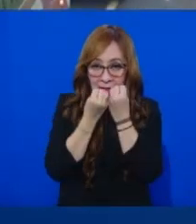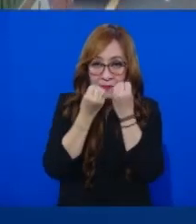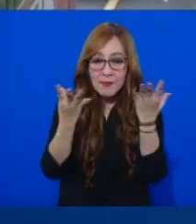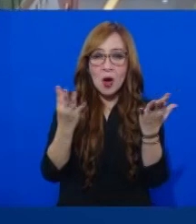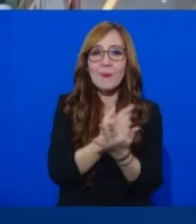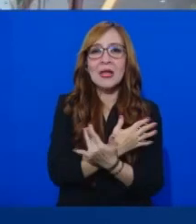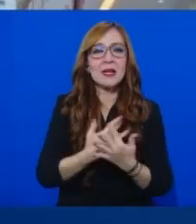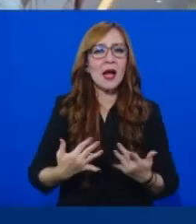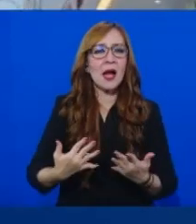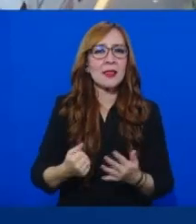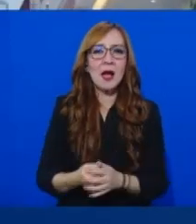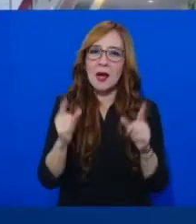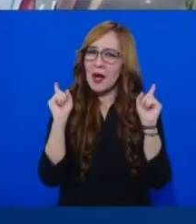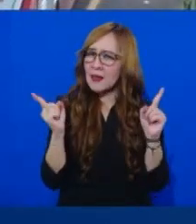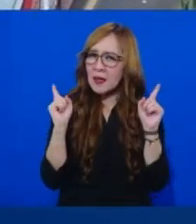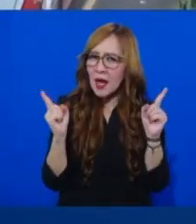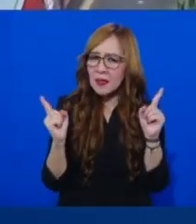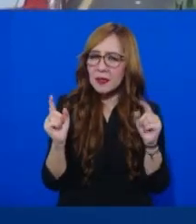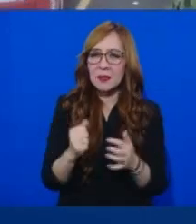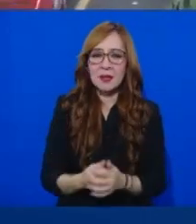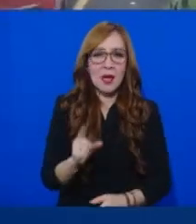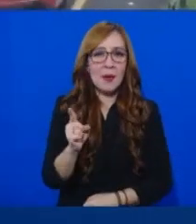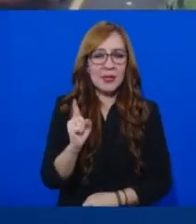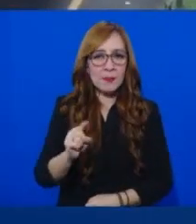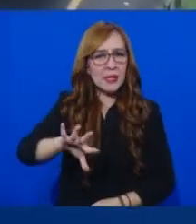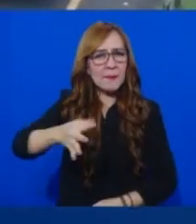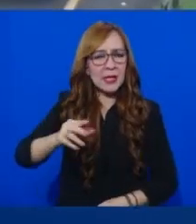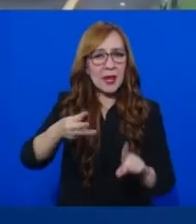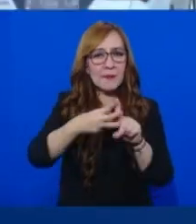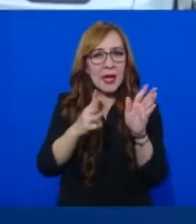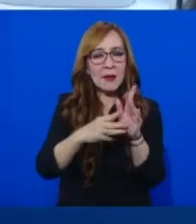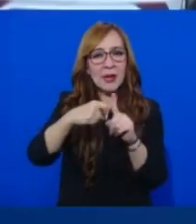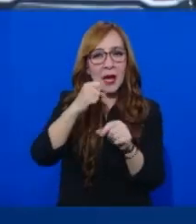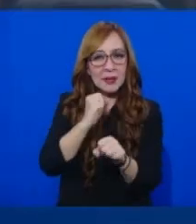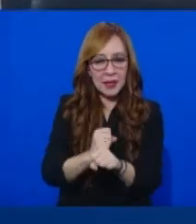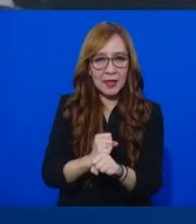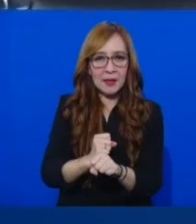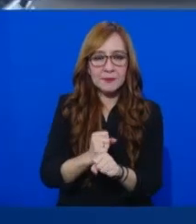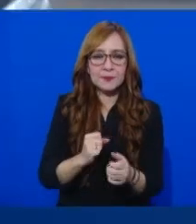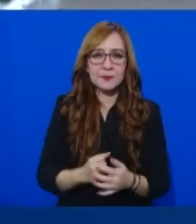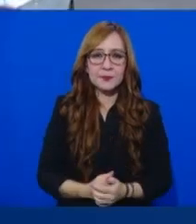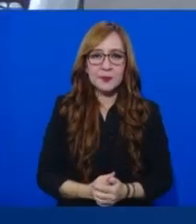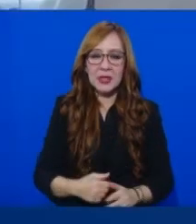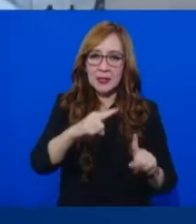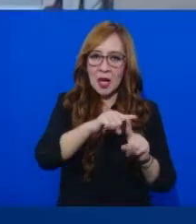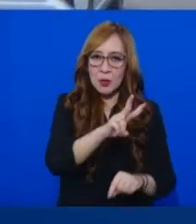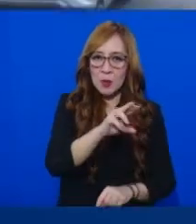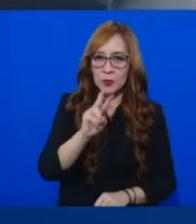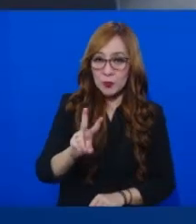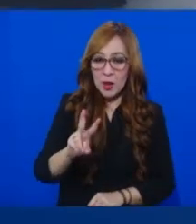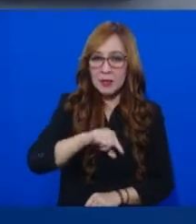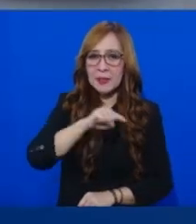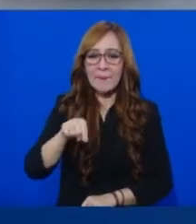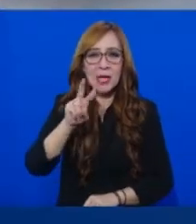untuk selalu berhati-hati karena ada prediksi dari BMKG juga bahwa pada arus balik, tepatnya prediksi BMKG ini di tanggal 22 sampai